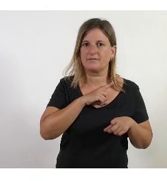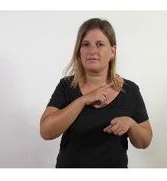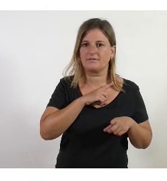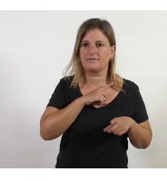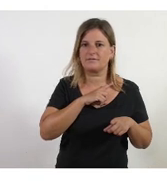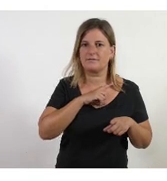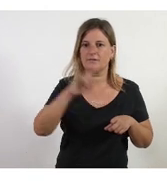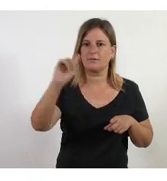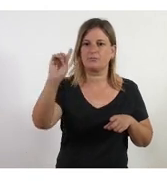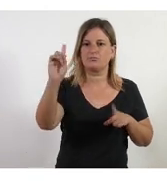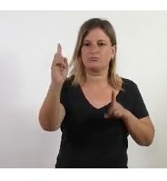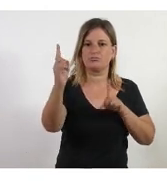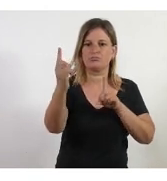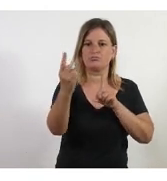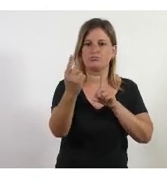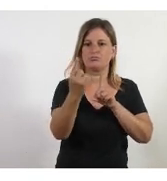S'acosta.